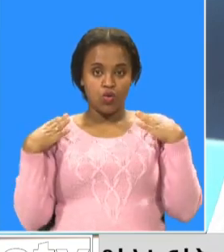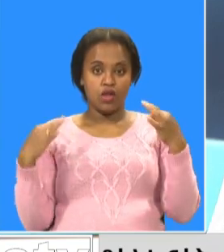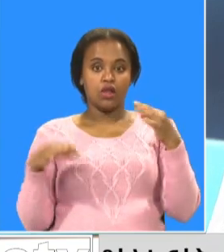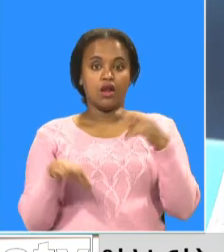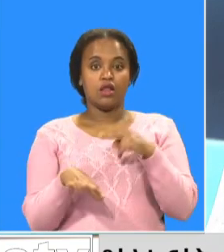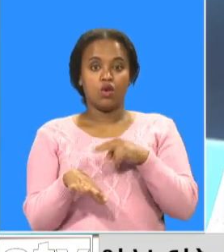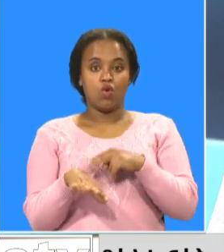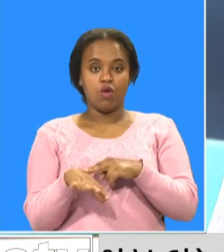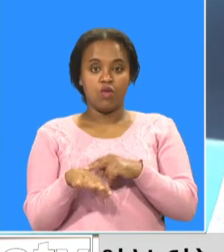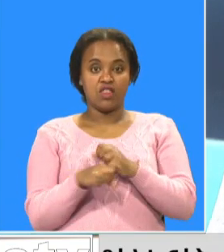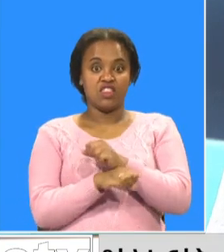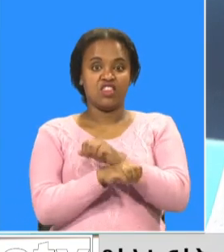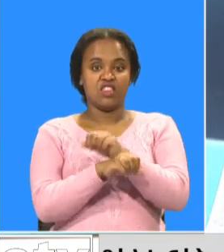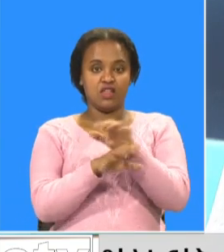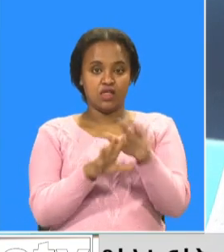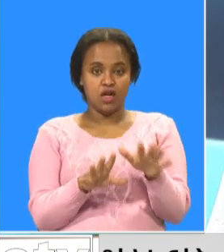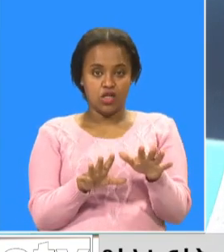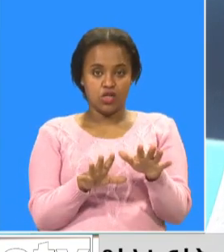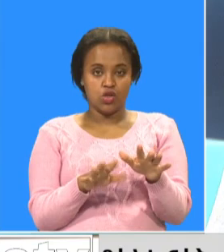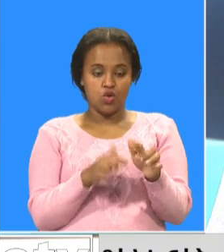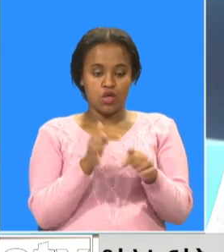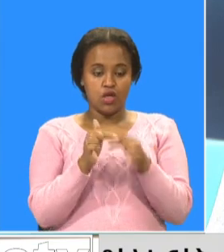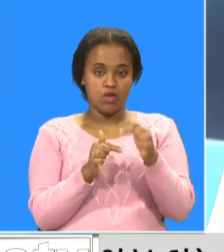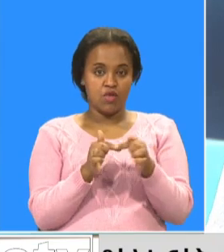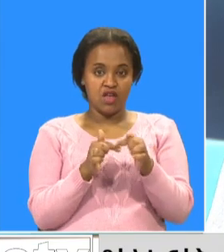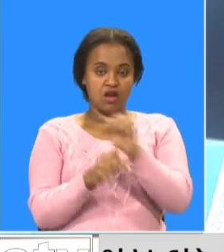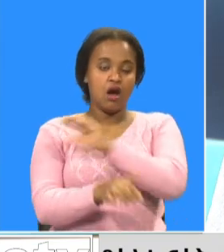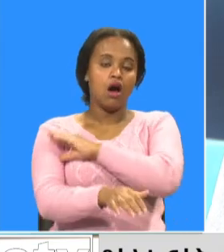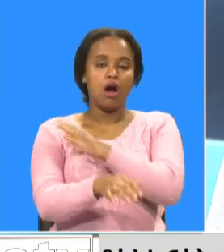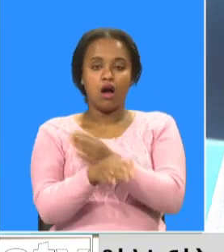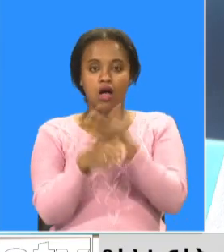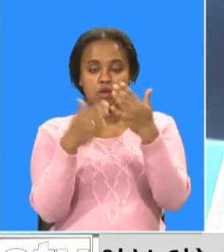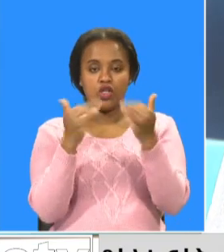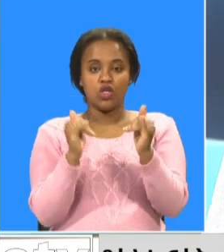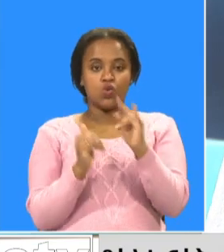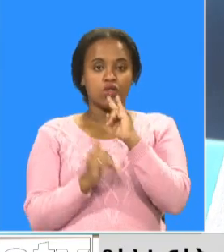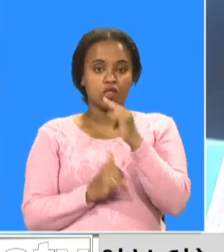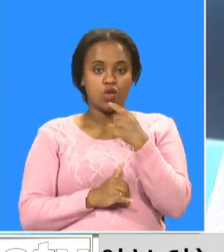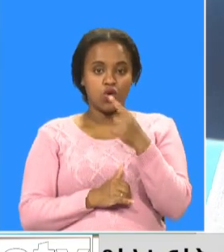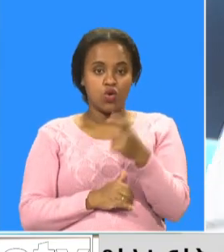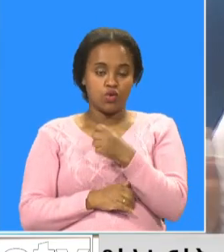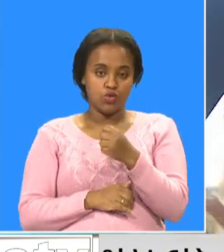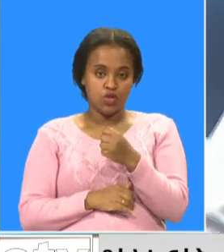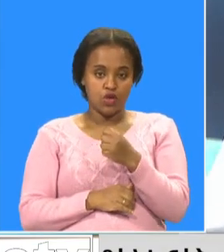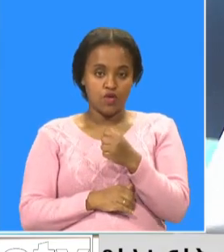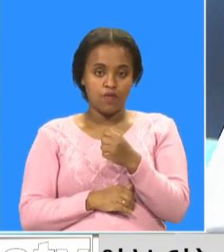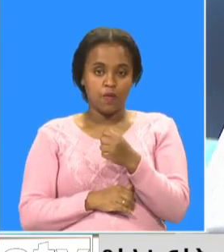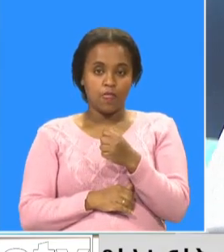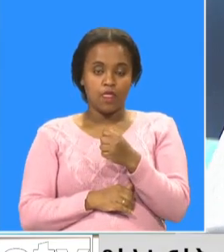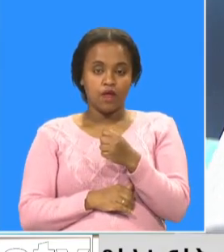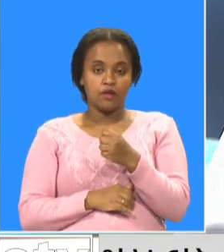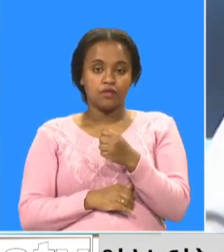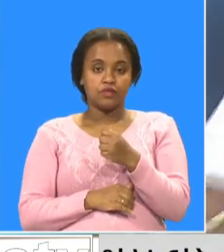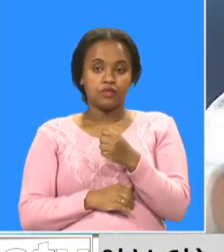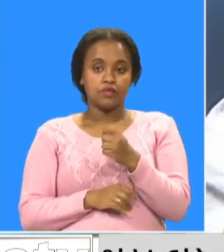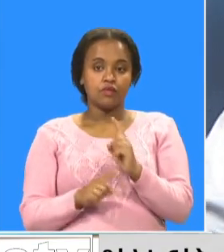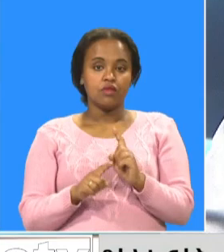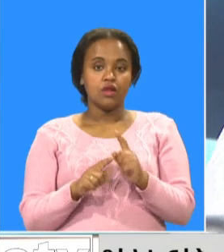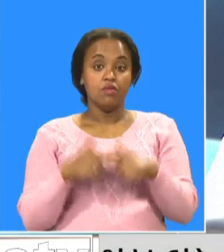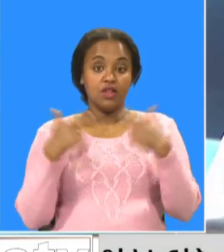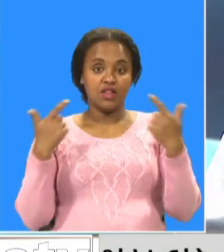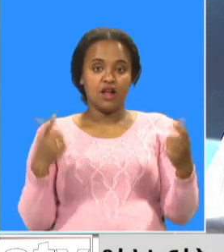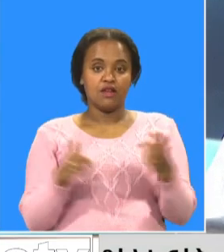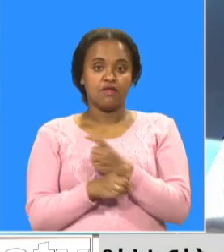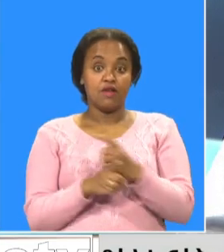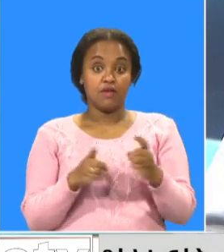ተቋማት ተሰራይቶ የመሄድ አቅማቸው በጣም ውስን ነው ሊሆን የሚችለው። ምክንያቱም በበልክ አይደለም የሚመረቱ በትላልቅ